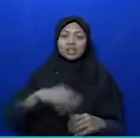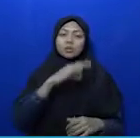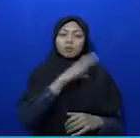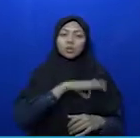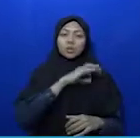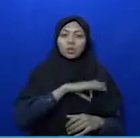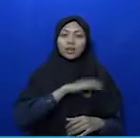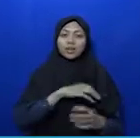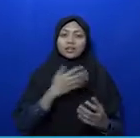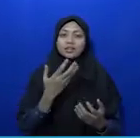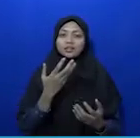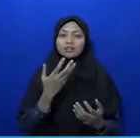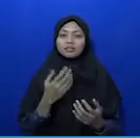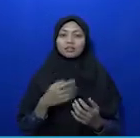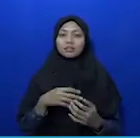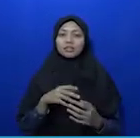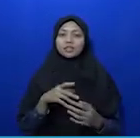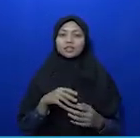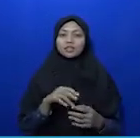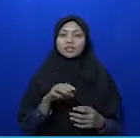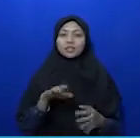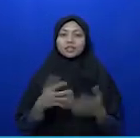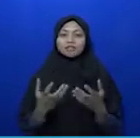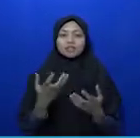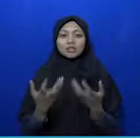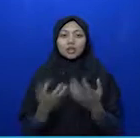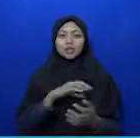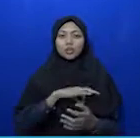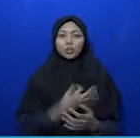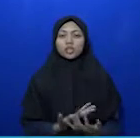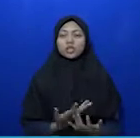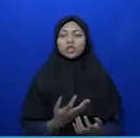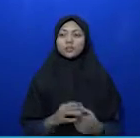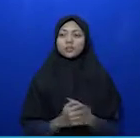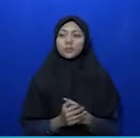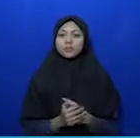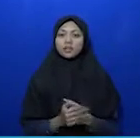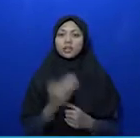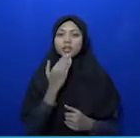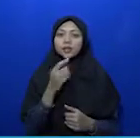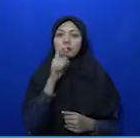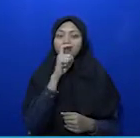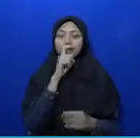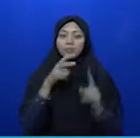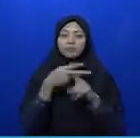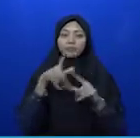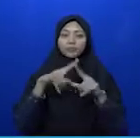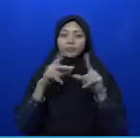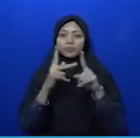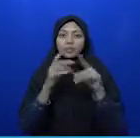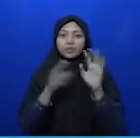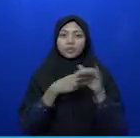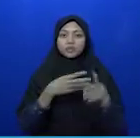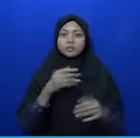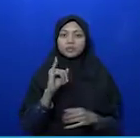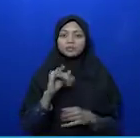menguntungkan daripada merugikan. Barangkali itu, terima kasih Pak. Terima kasih, terima kasih Pak Pak Pami, dan ini juga kita